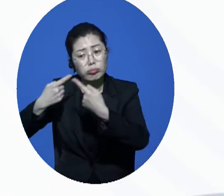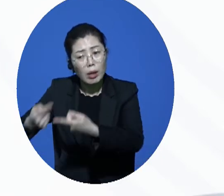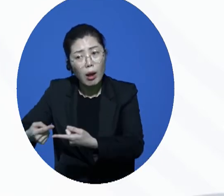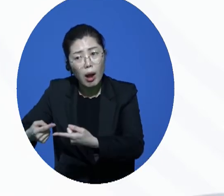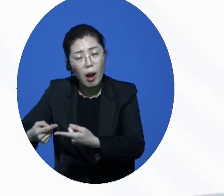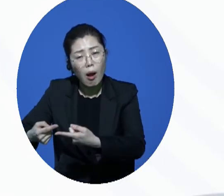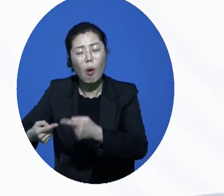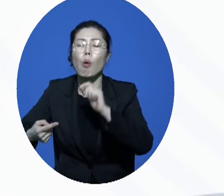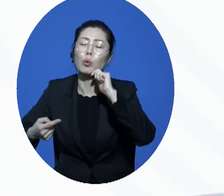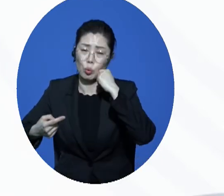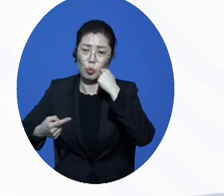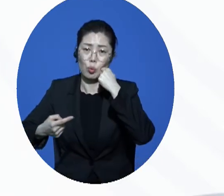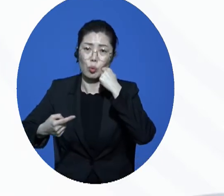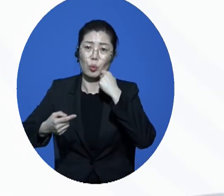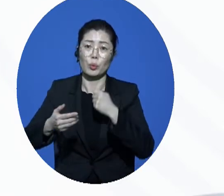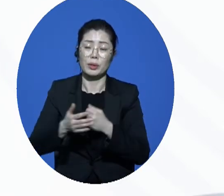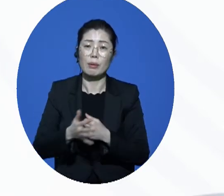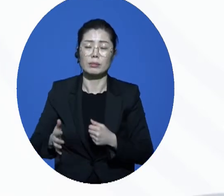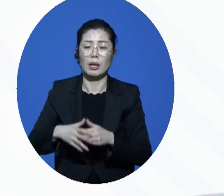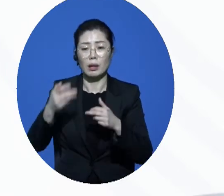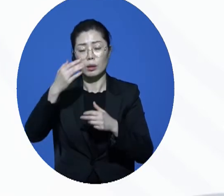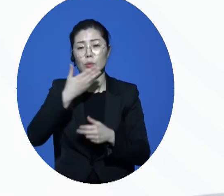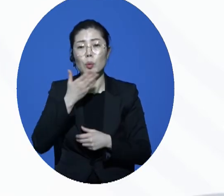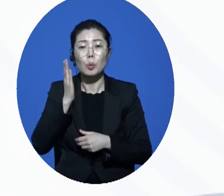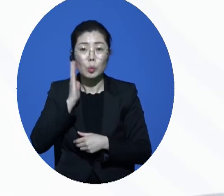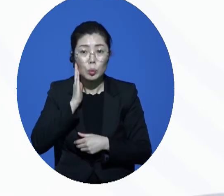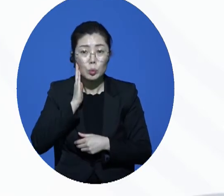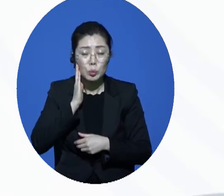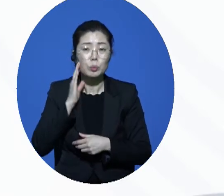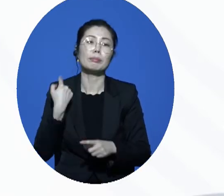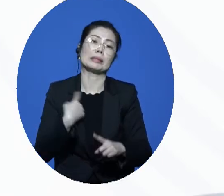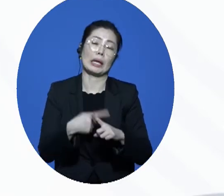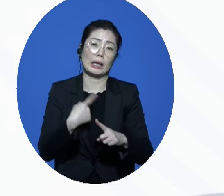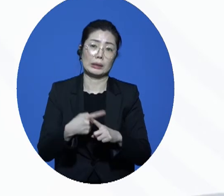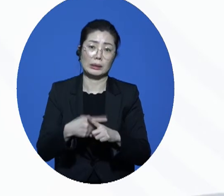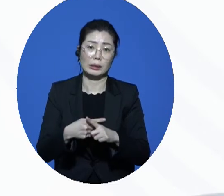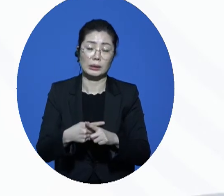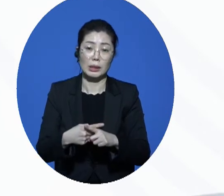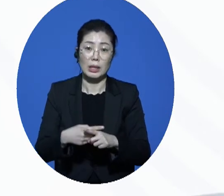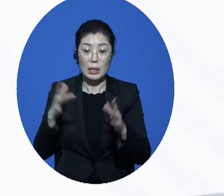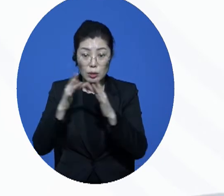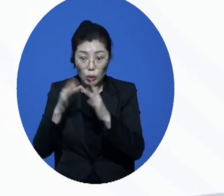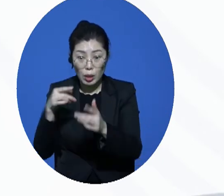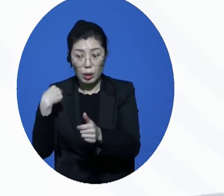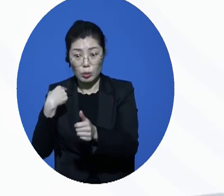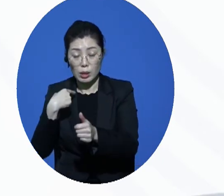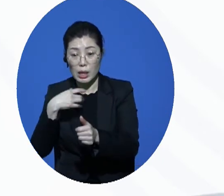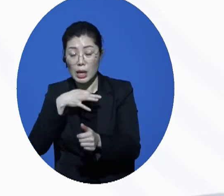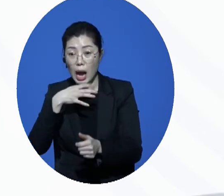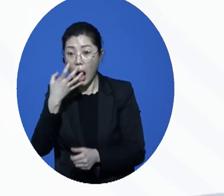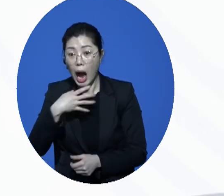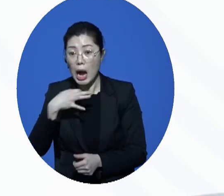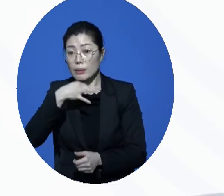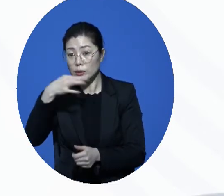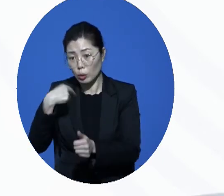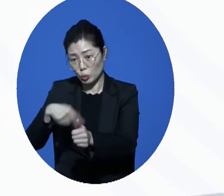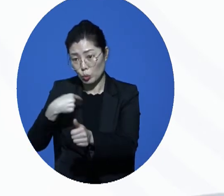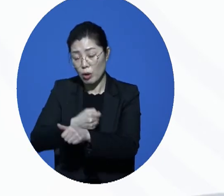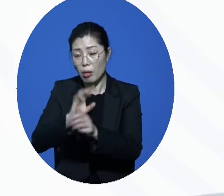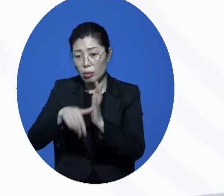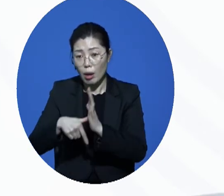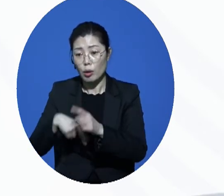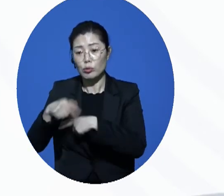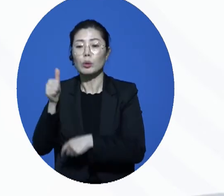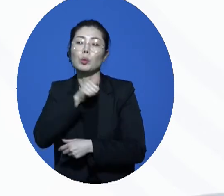없었고, 청각장애인들 당사자 역시 수어 통역도 또는 이와 관련한 문자 통역도 관련한 통역 지원을 제대로